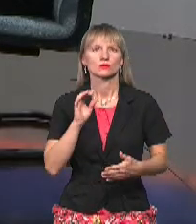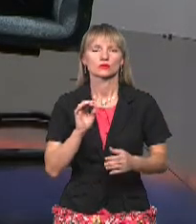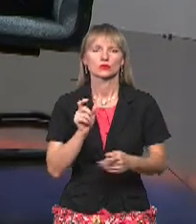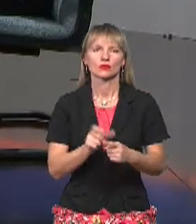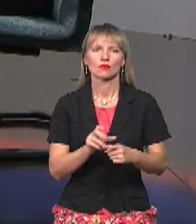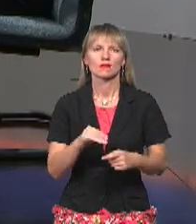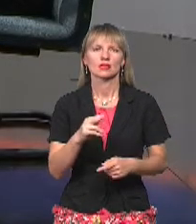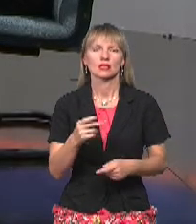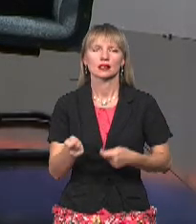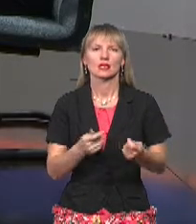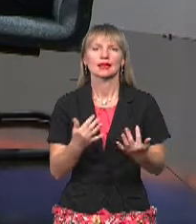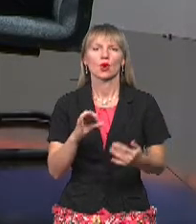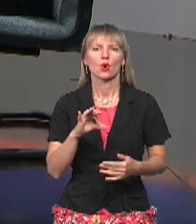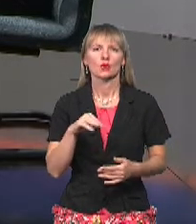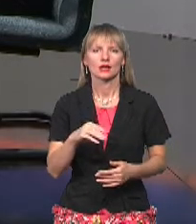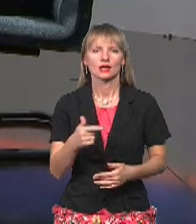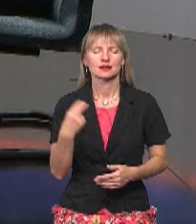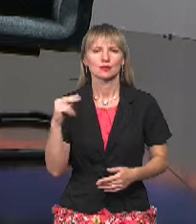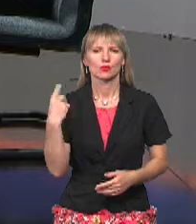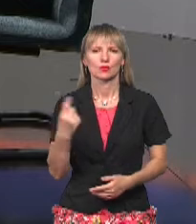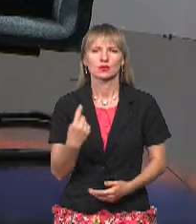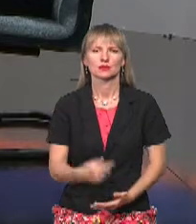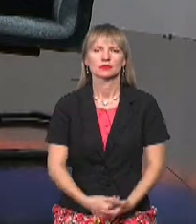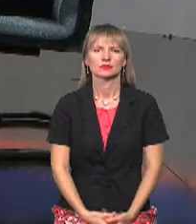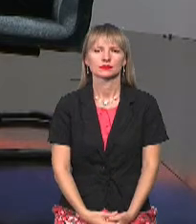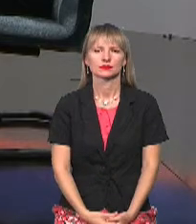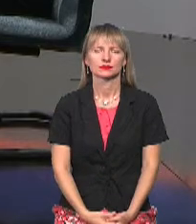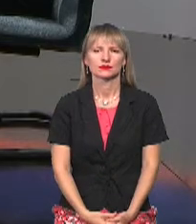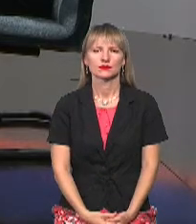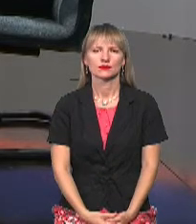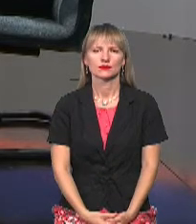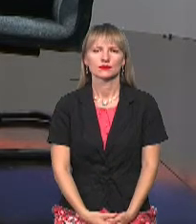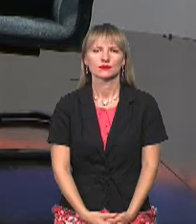від керівництва деяких ОТГ Запорізької області.